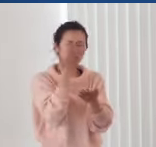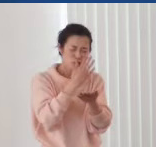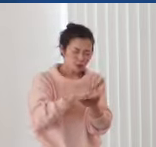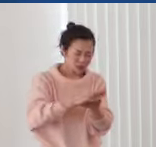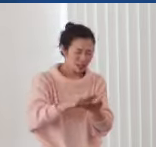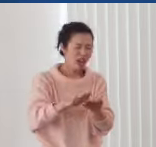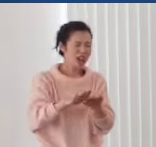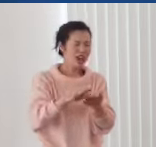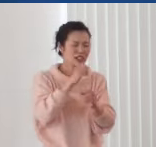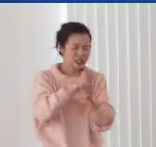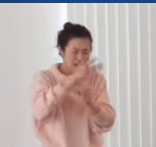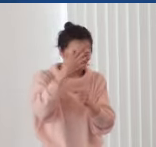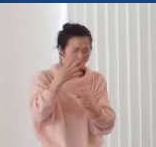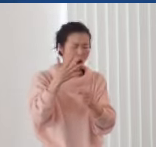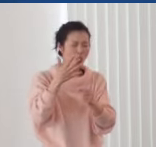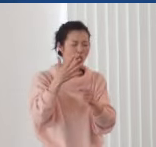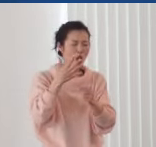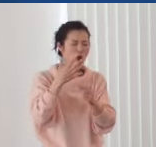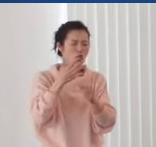に与えてください。